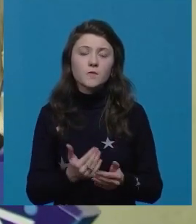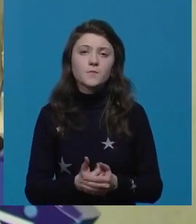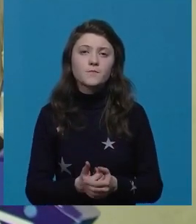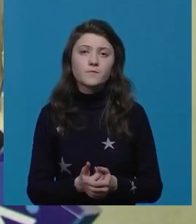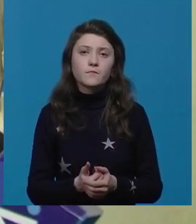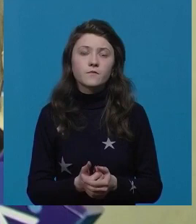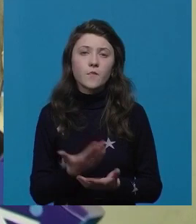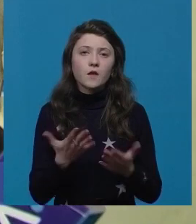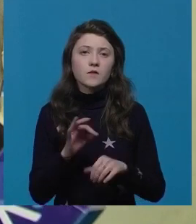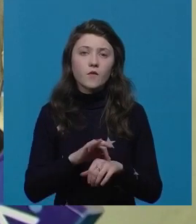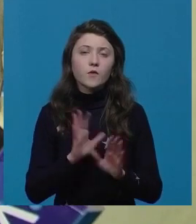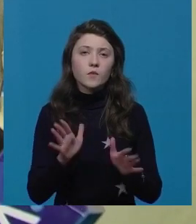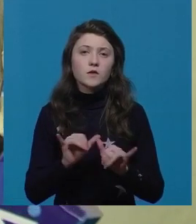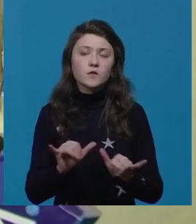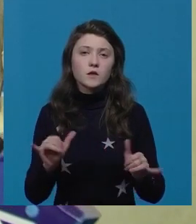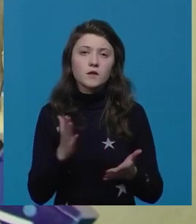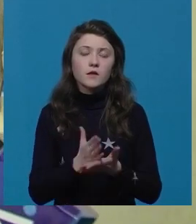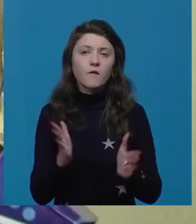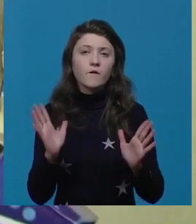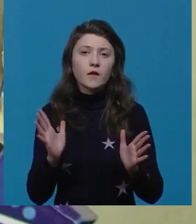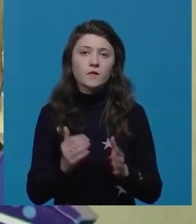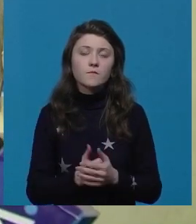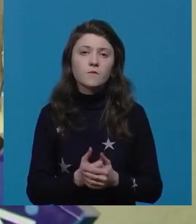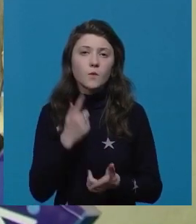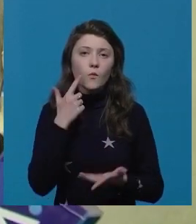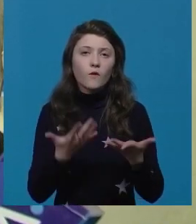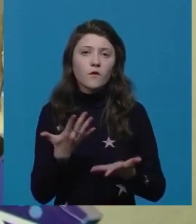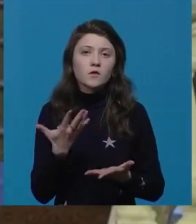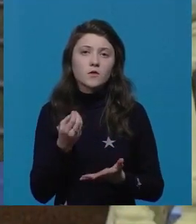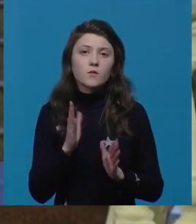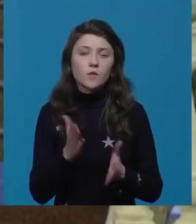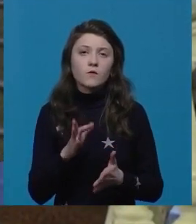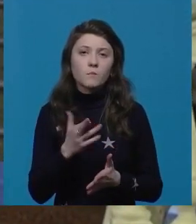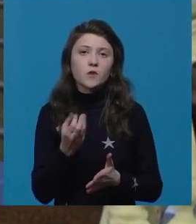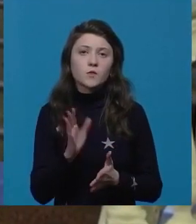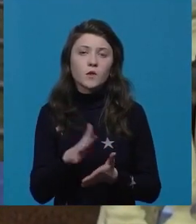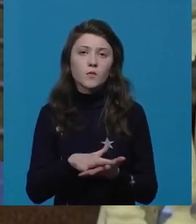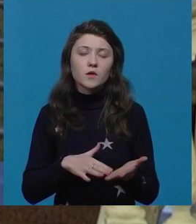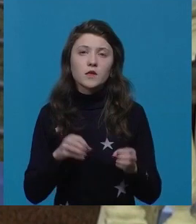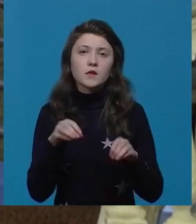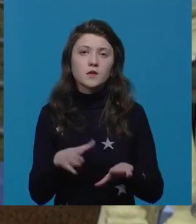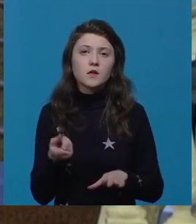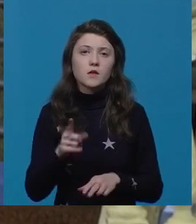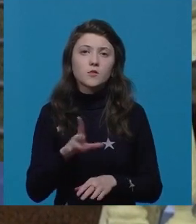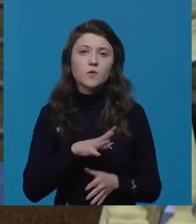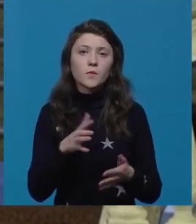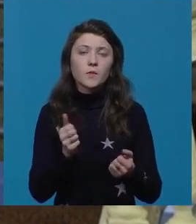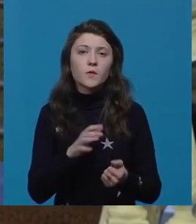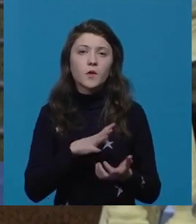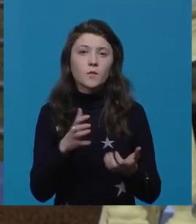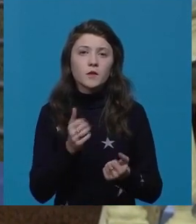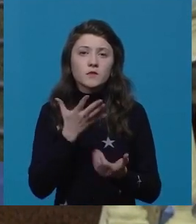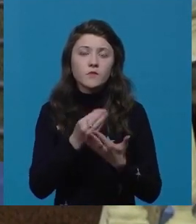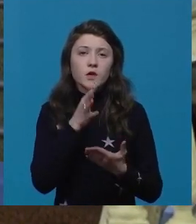захворюваність буде зростати. І є великі ймовірність, що він буде ще п'ятницю продовжений. Рішення те, що було прийнято, воно було прийнято своєчасно,